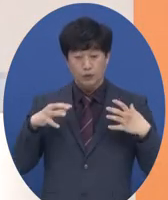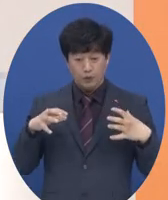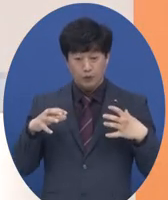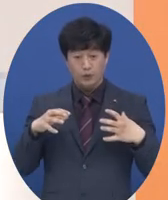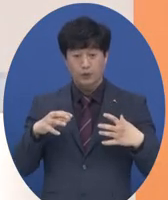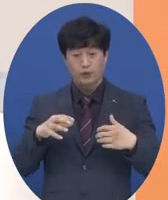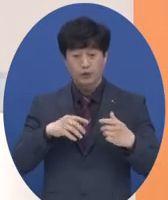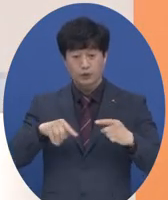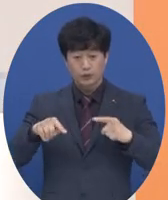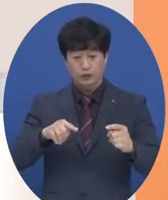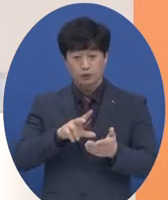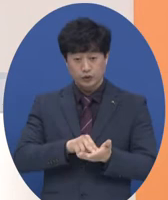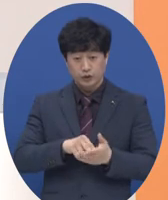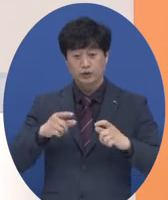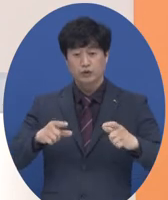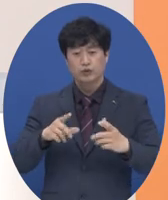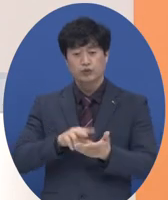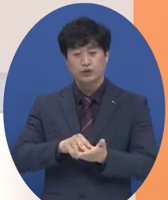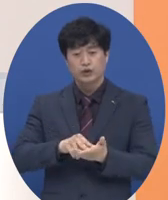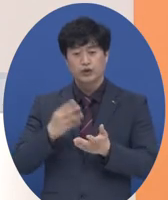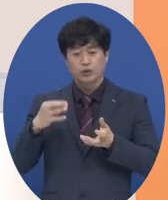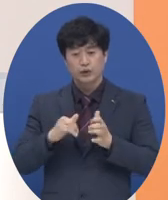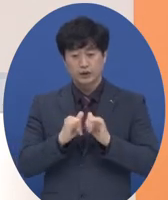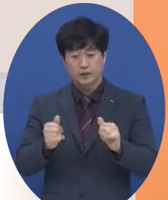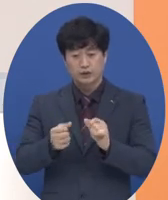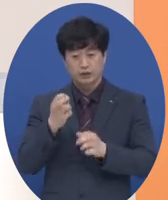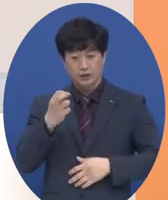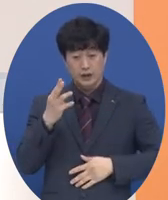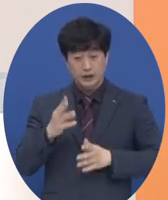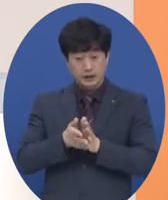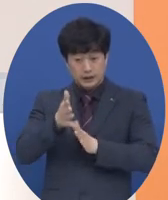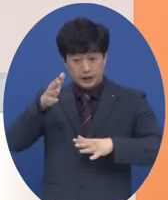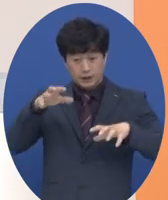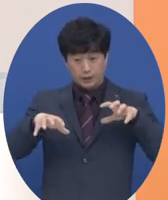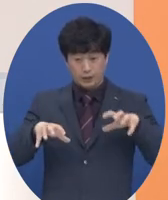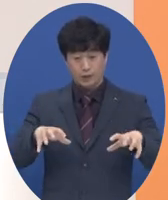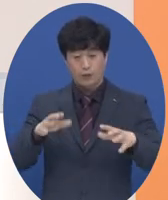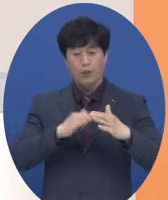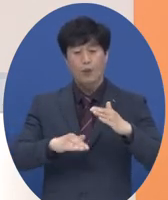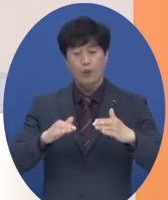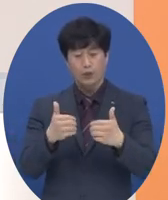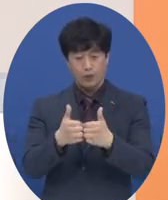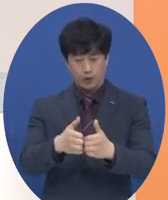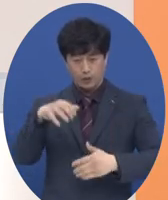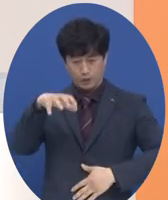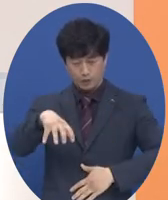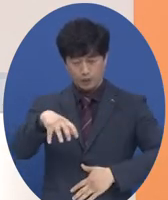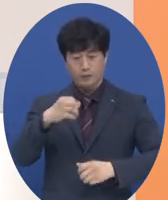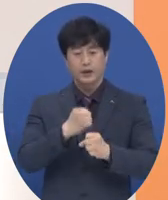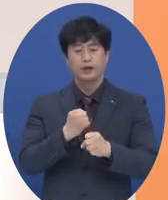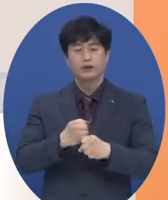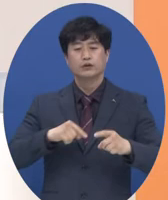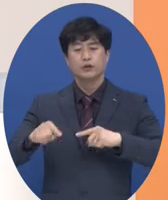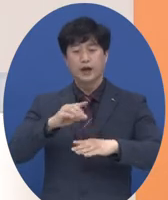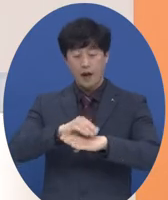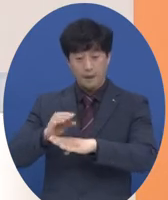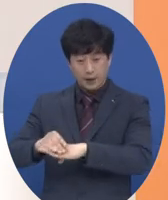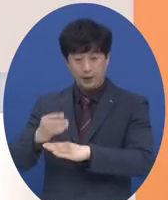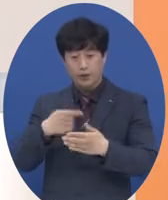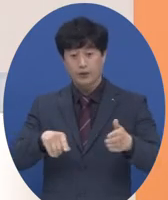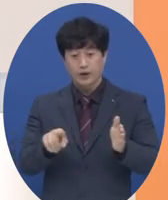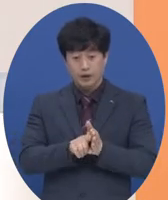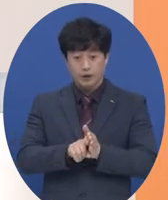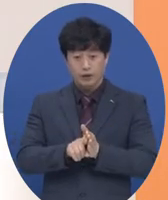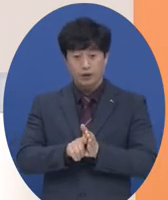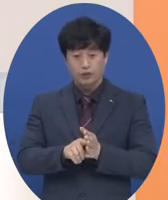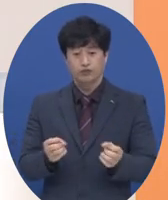그다음 지역 현안들을 도민들과 31개 시군이 공론회장을 만들어서 정책에